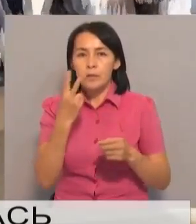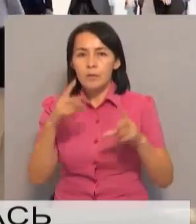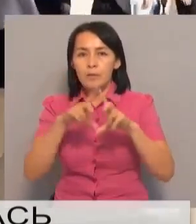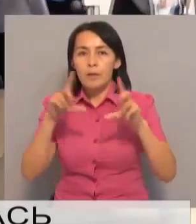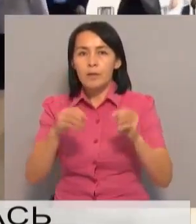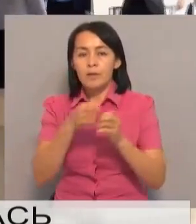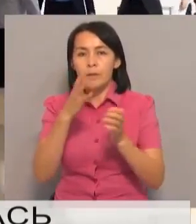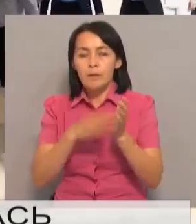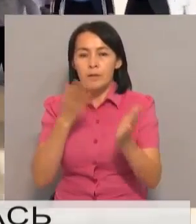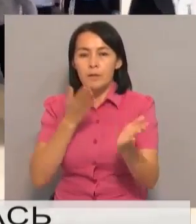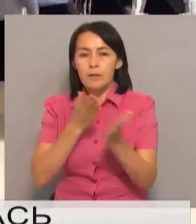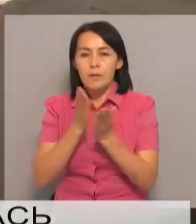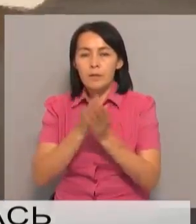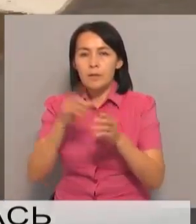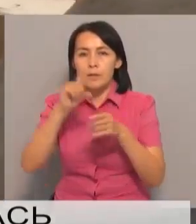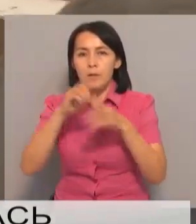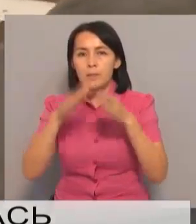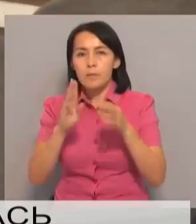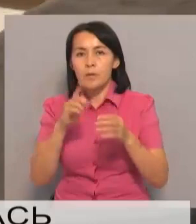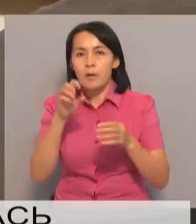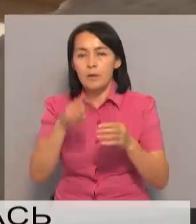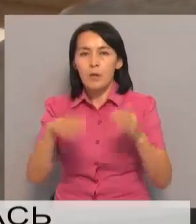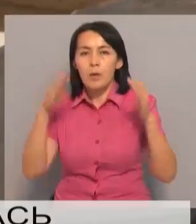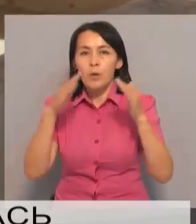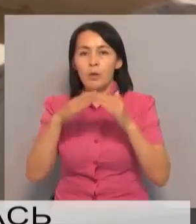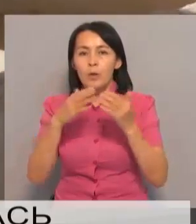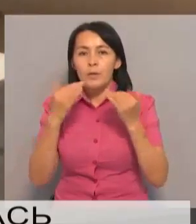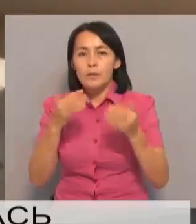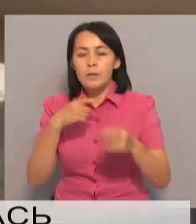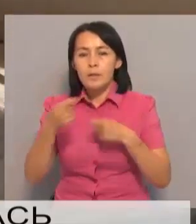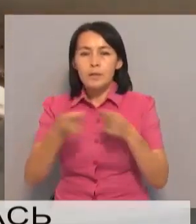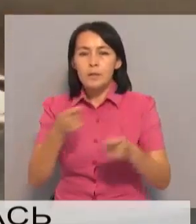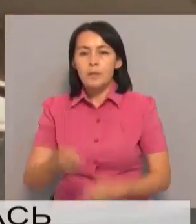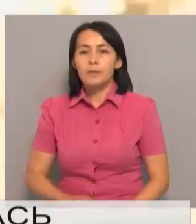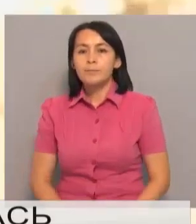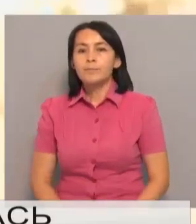объекта XIX века – мечеть Кошкарата и дом уездного начальника.